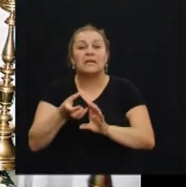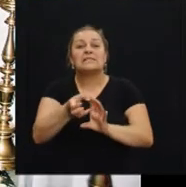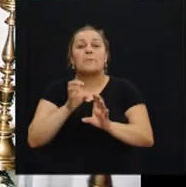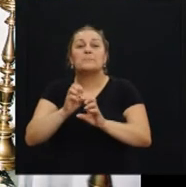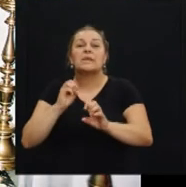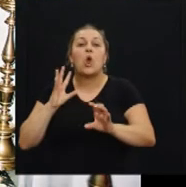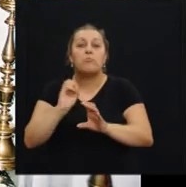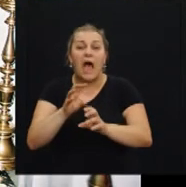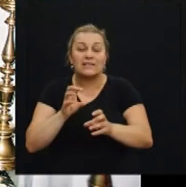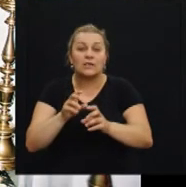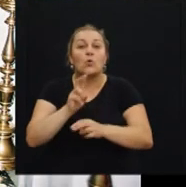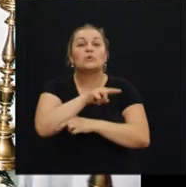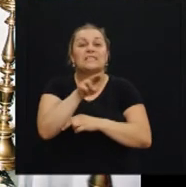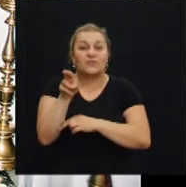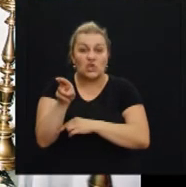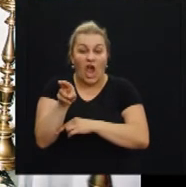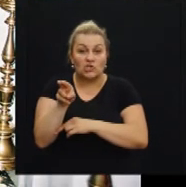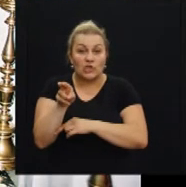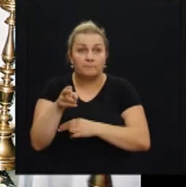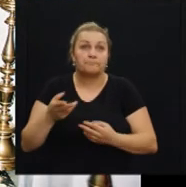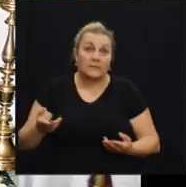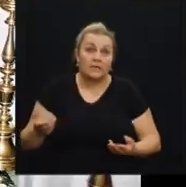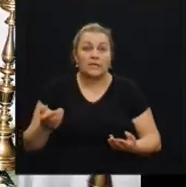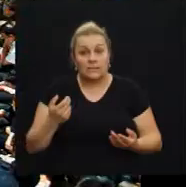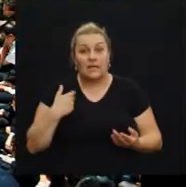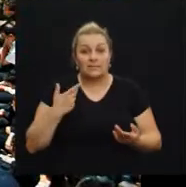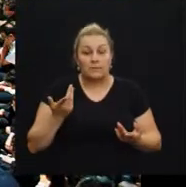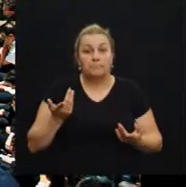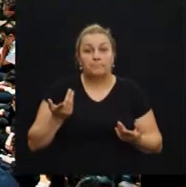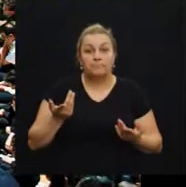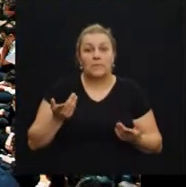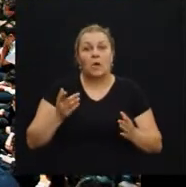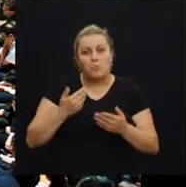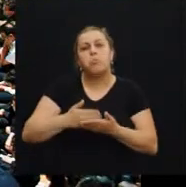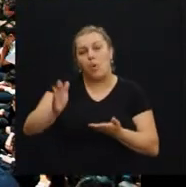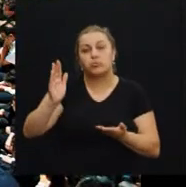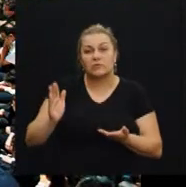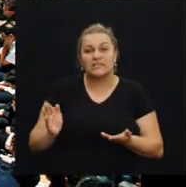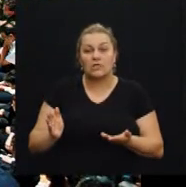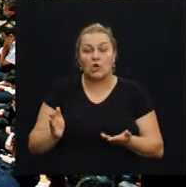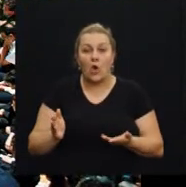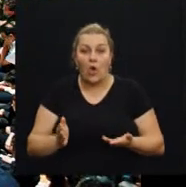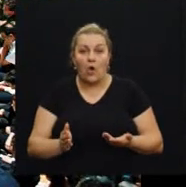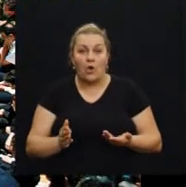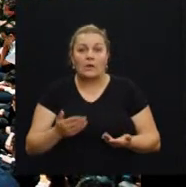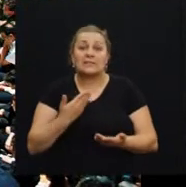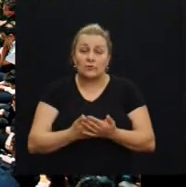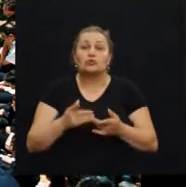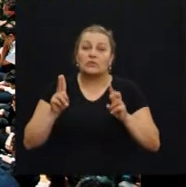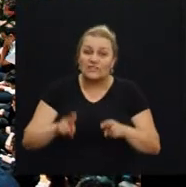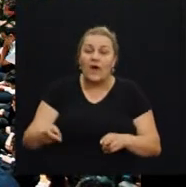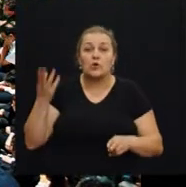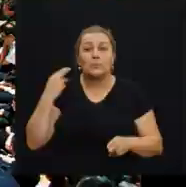minobacača, da ga pribacim u izviđač. I ja sam popustio njemu, jer stvarno je